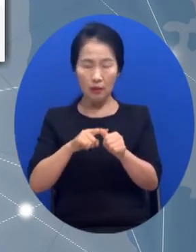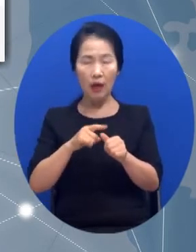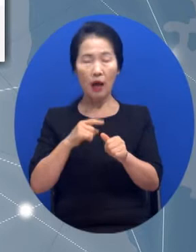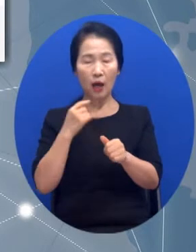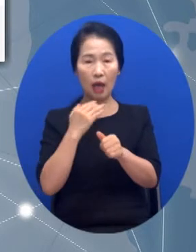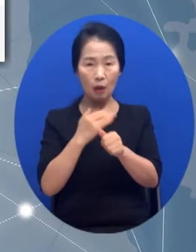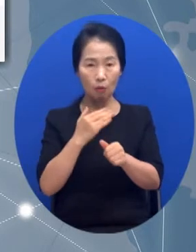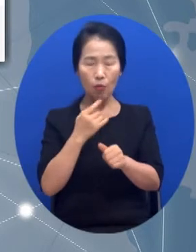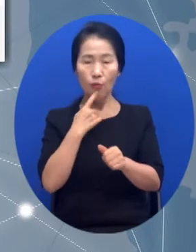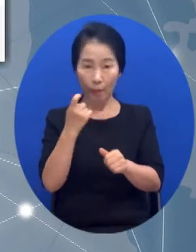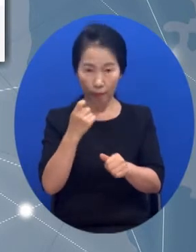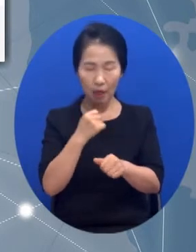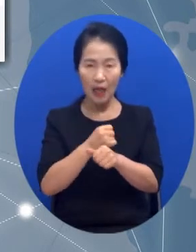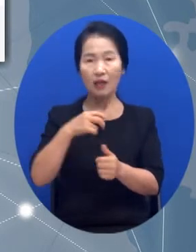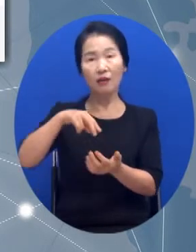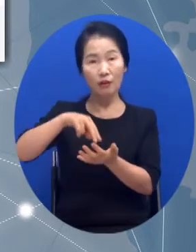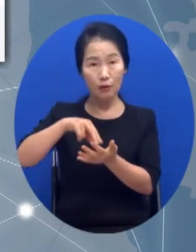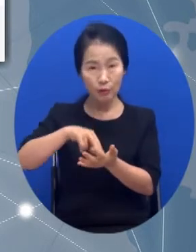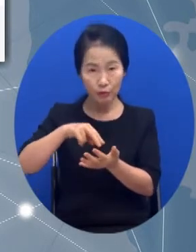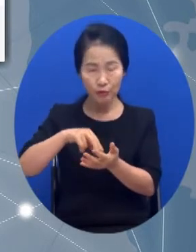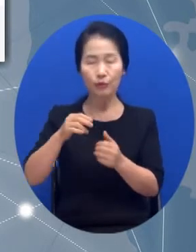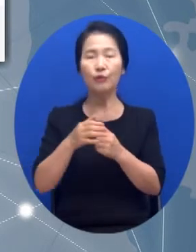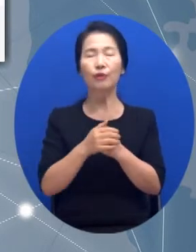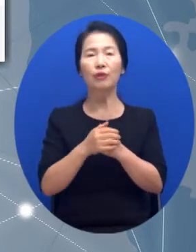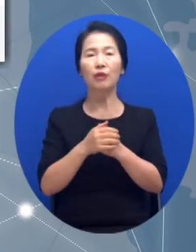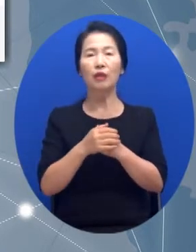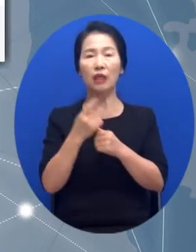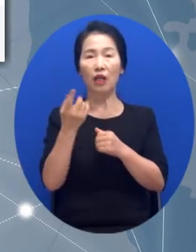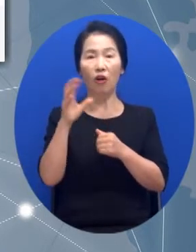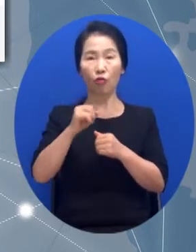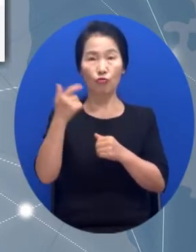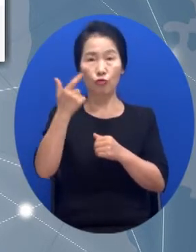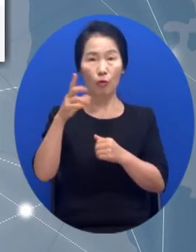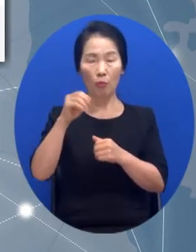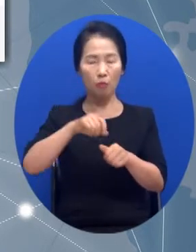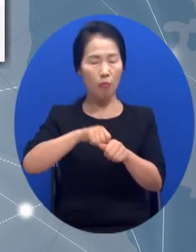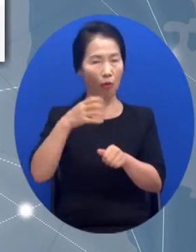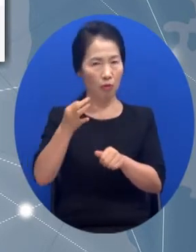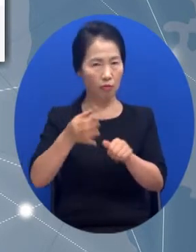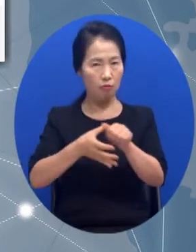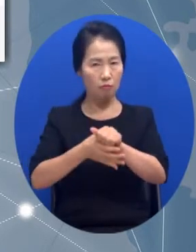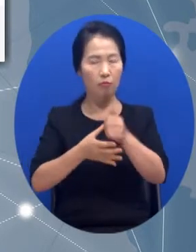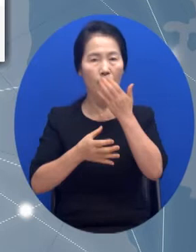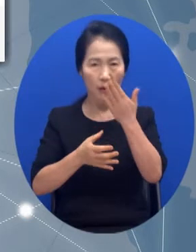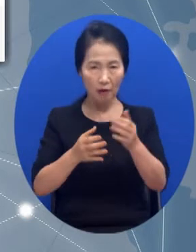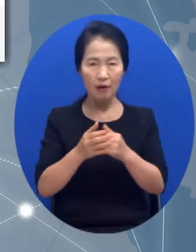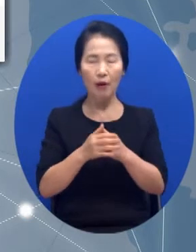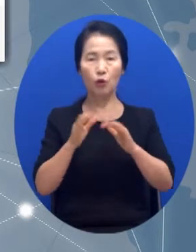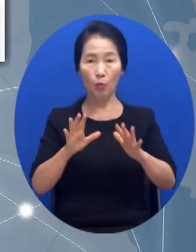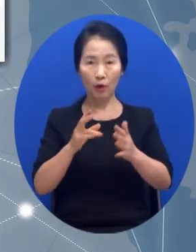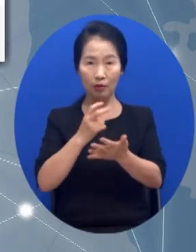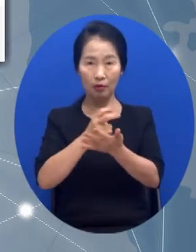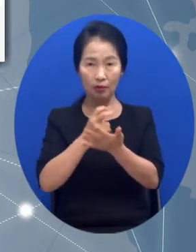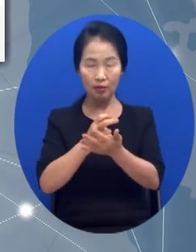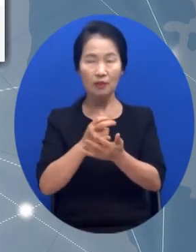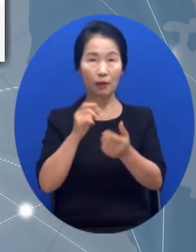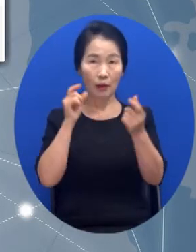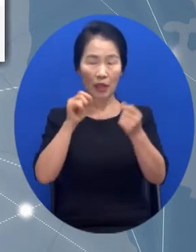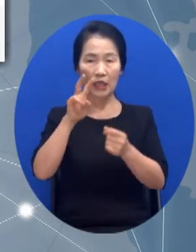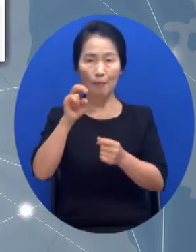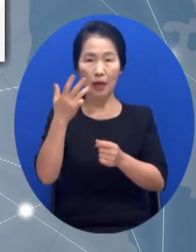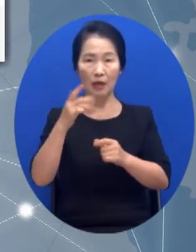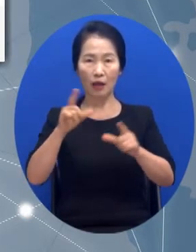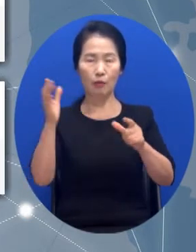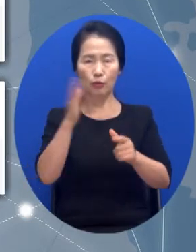할 경우 최대 1억 5천만 원의 벌금을 물릴 것이라고 밝혔는데요. 이번 조치는 오는 28일부터